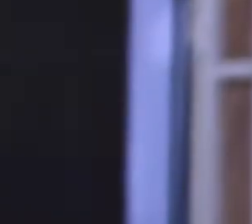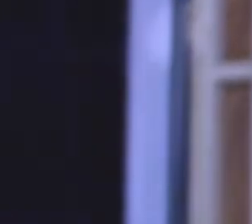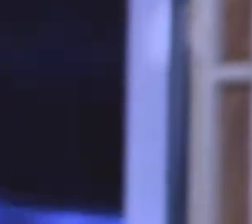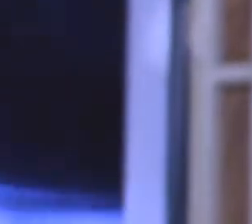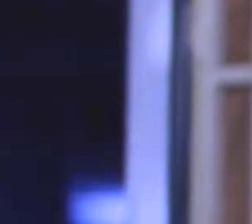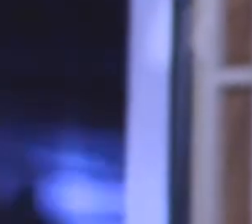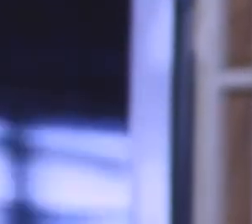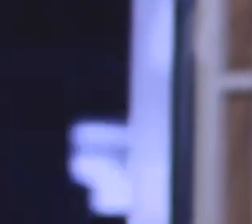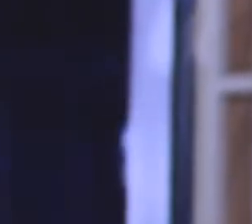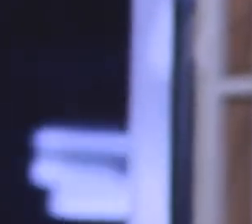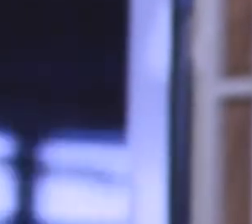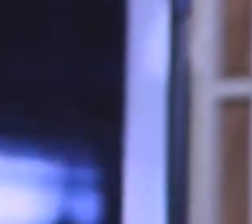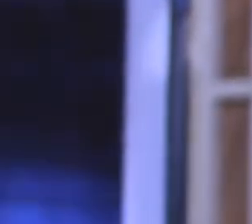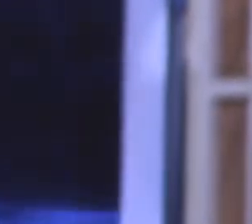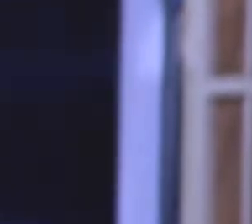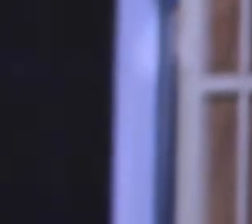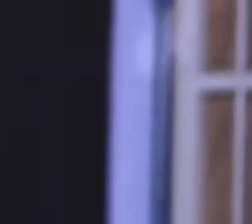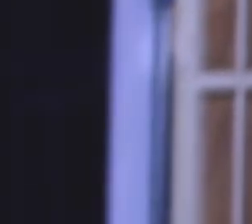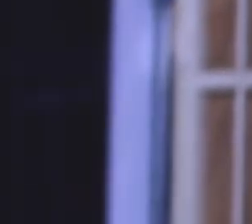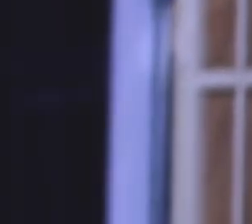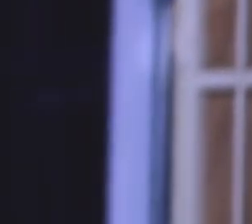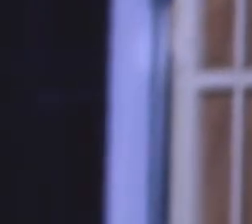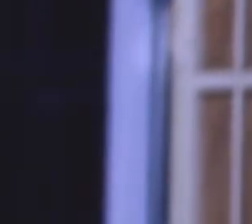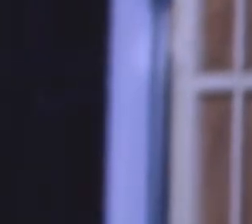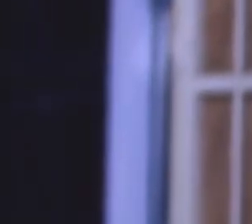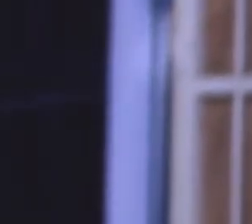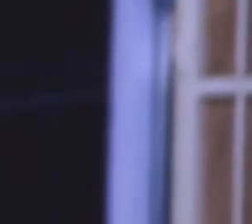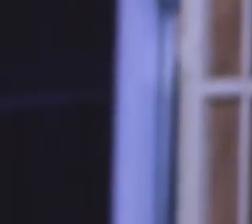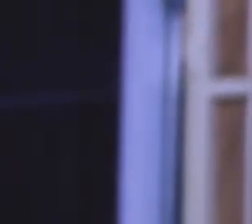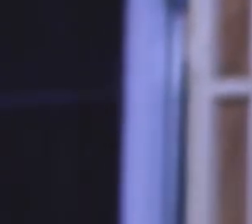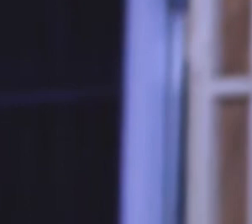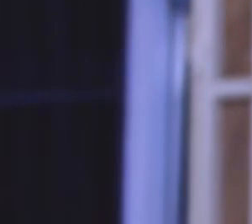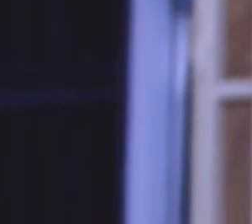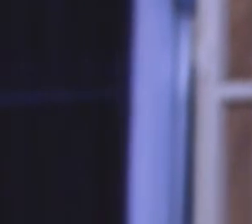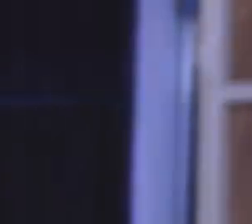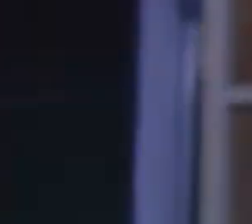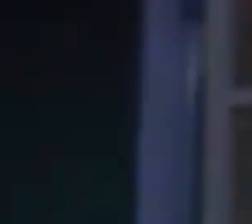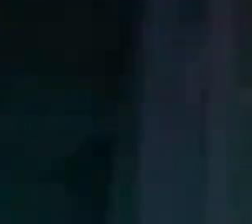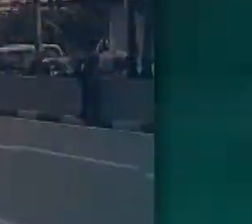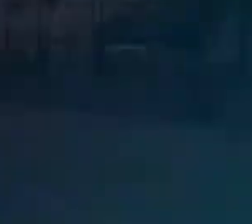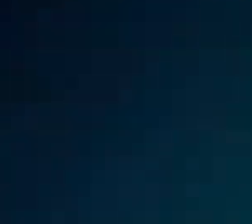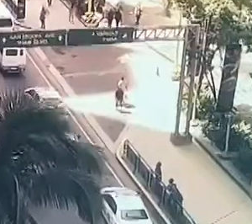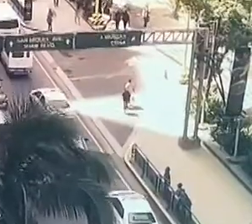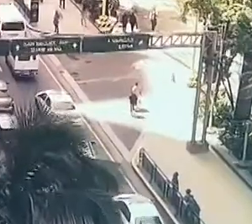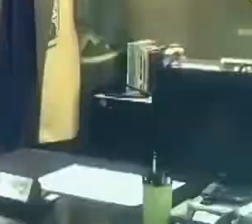pinagmulan o sa ating administrasyon ay tayo po ay nagsimula na rin po mag-reach out regularly.